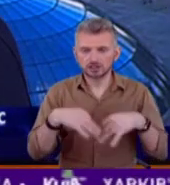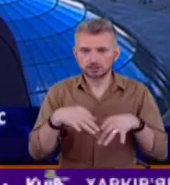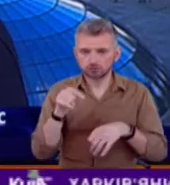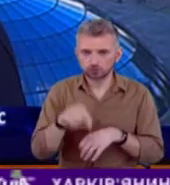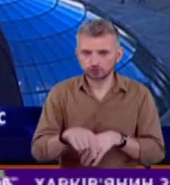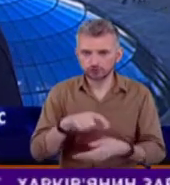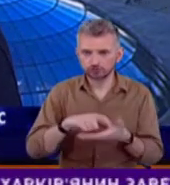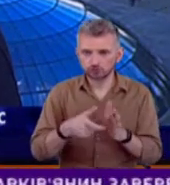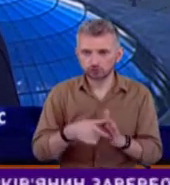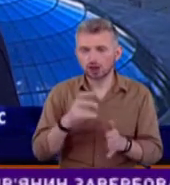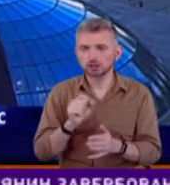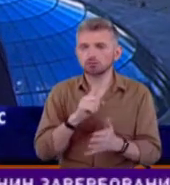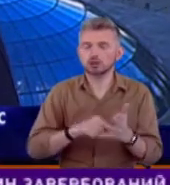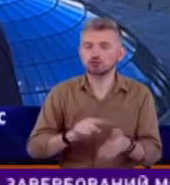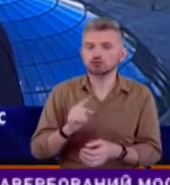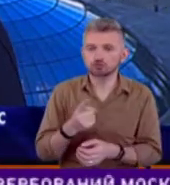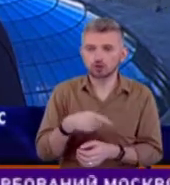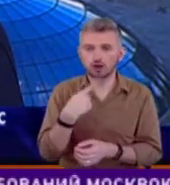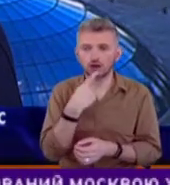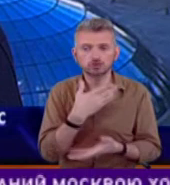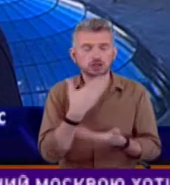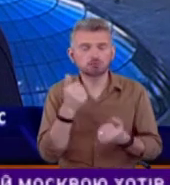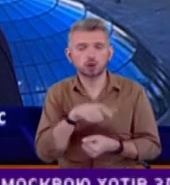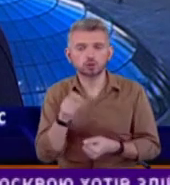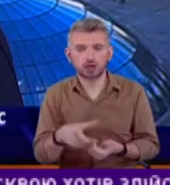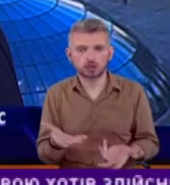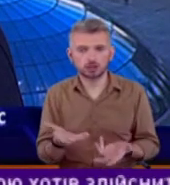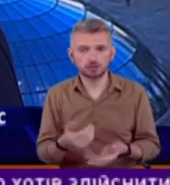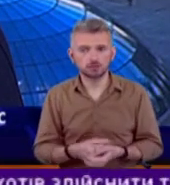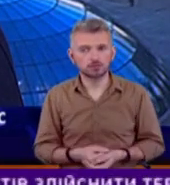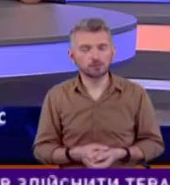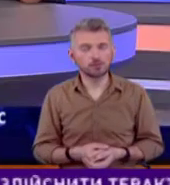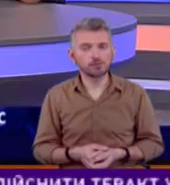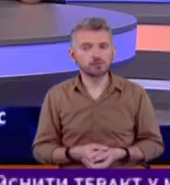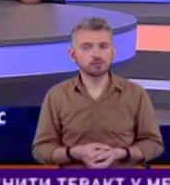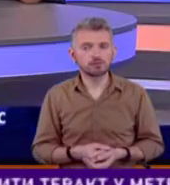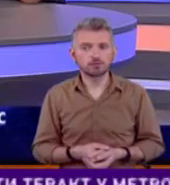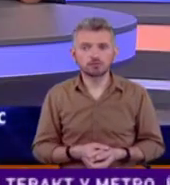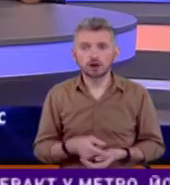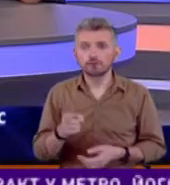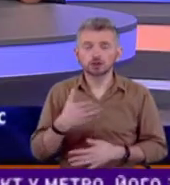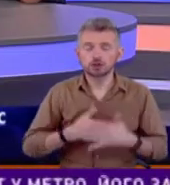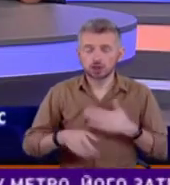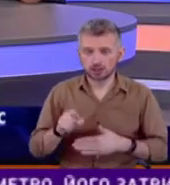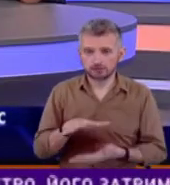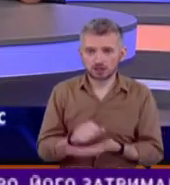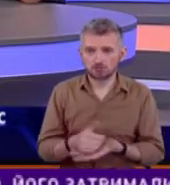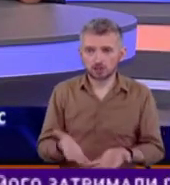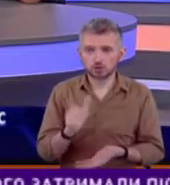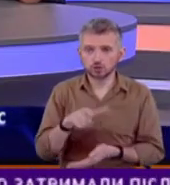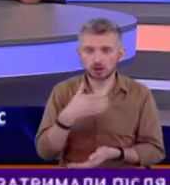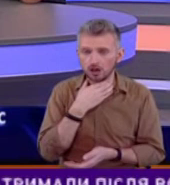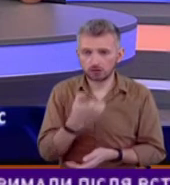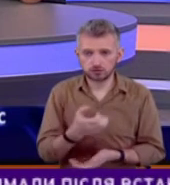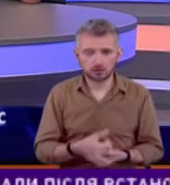студії. А на відповідь на питання, чому, він каже, нема людей. Ну, там питання... І вони би раді цим займатися, а людей нема.